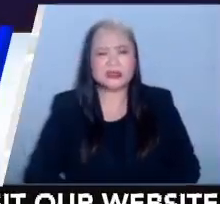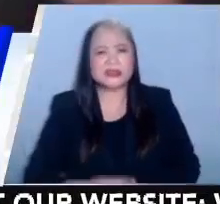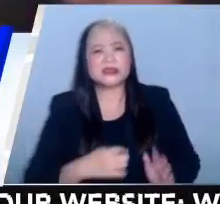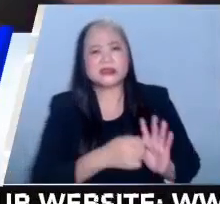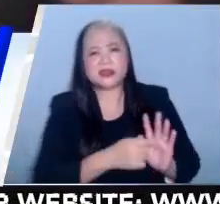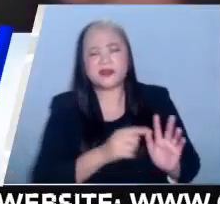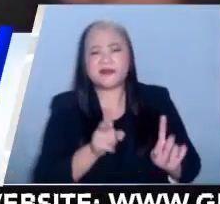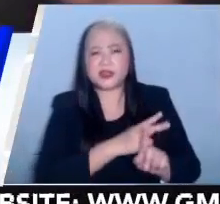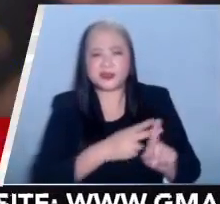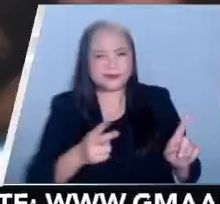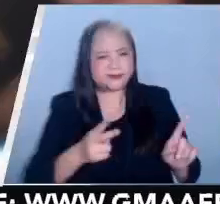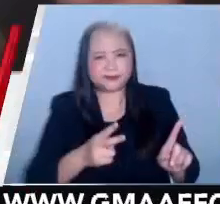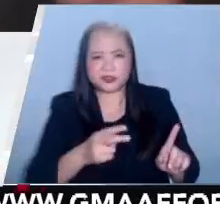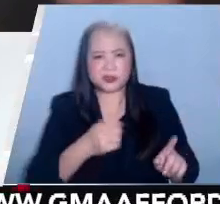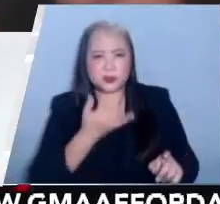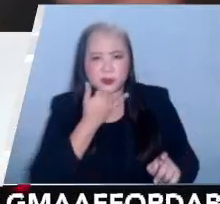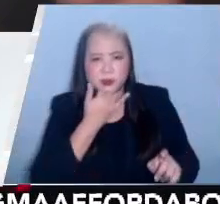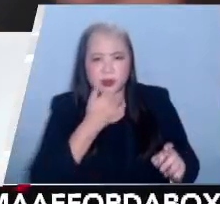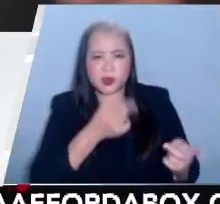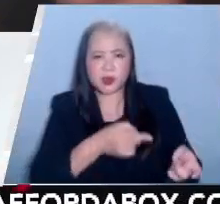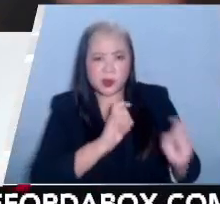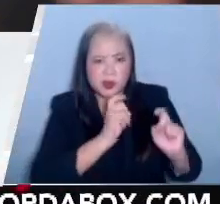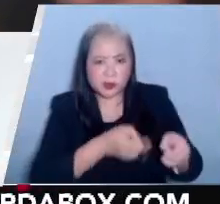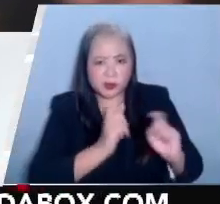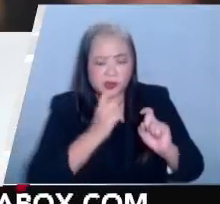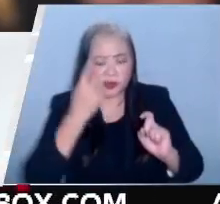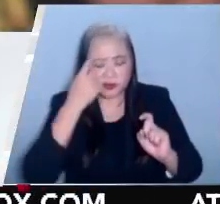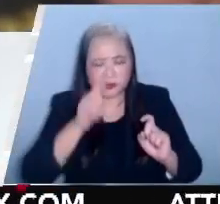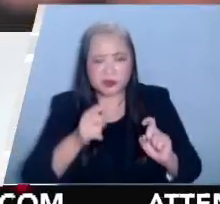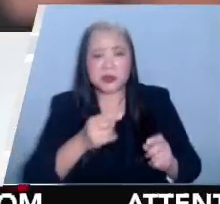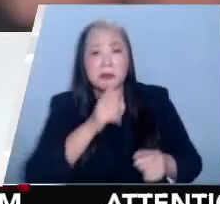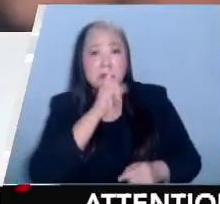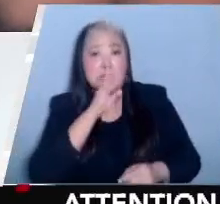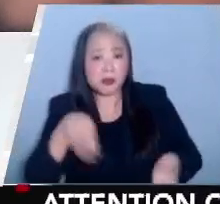recruitment. Pinangakuan sila ng trabaho, at the same time, pagdating dito,